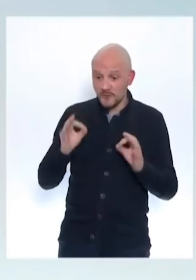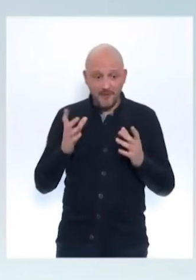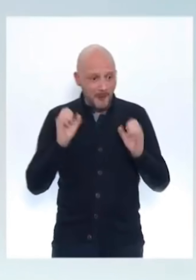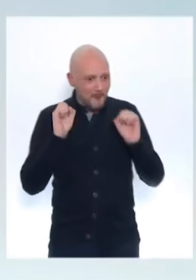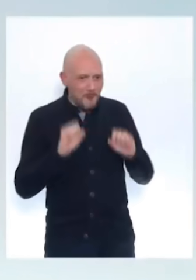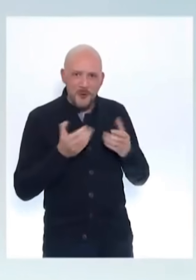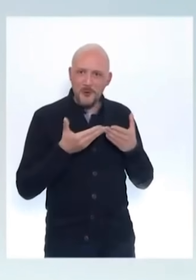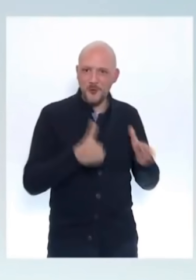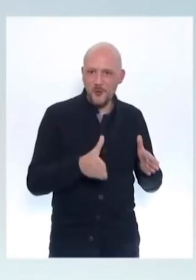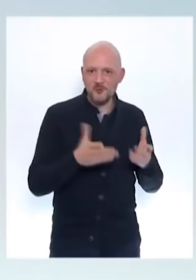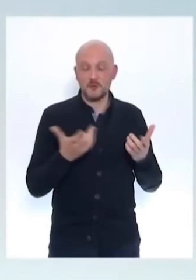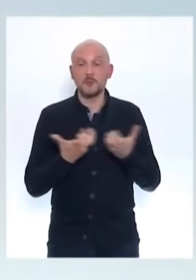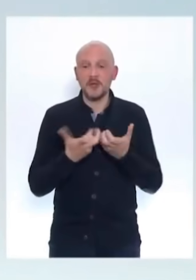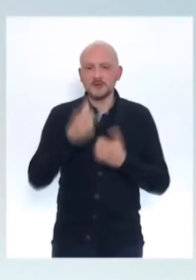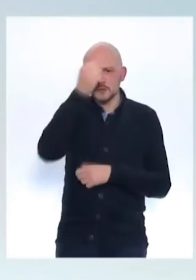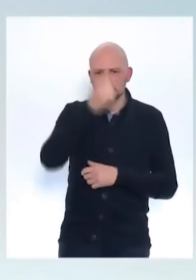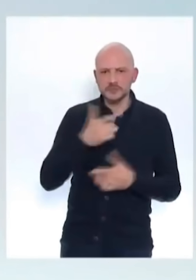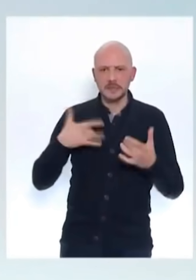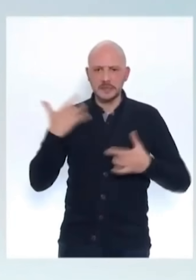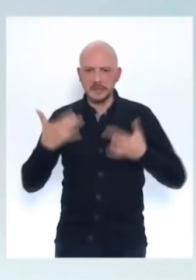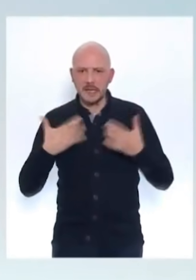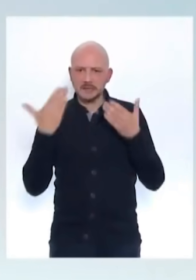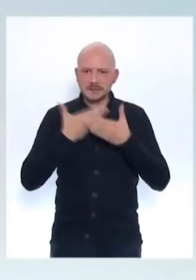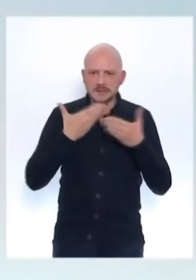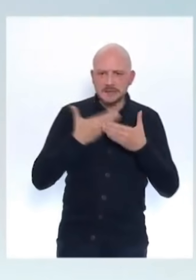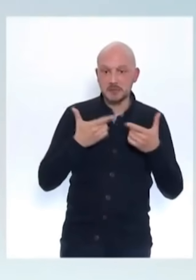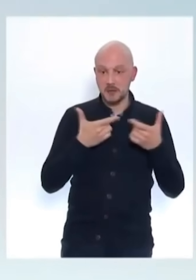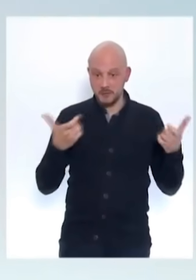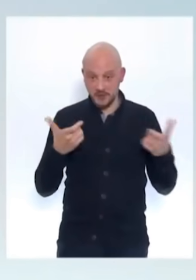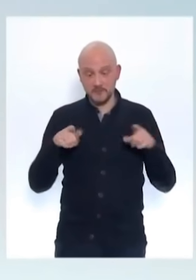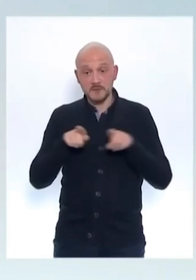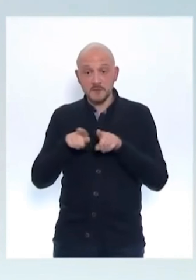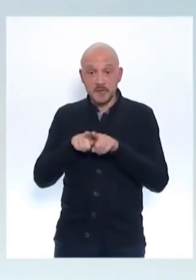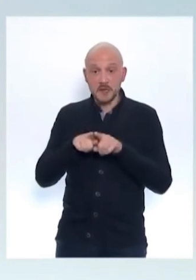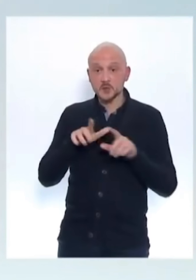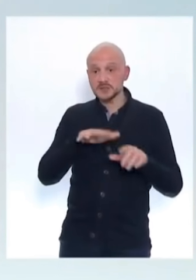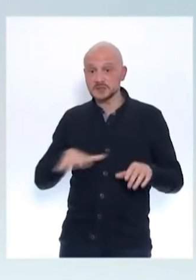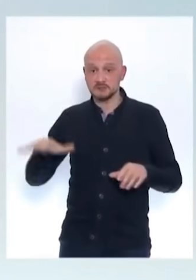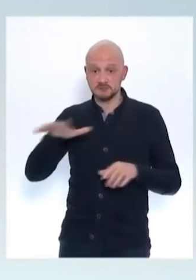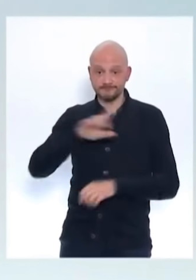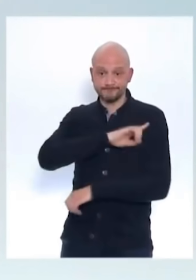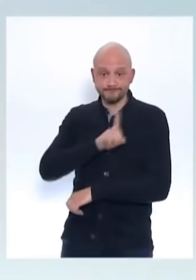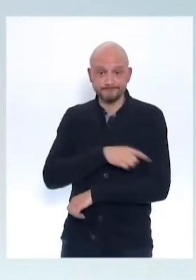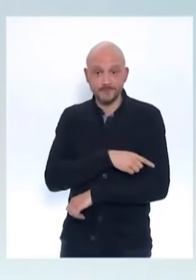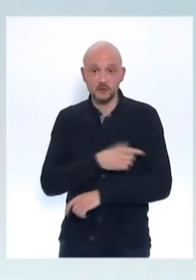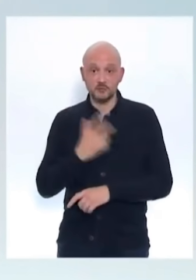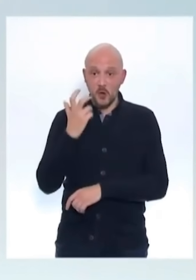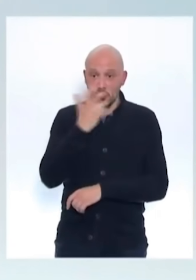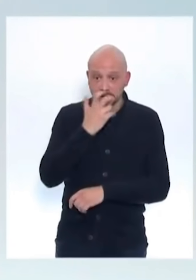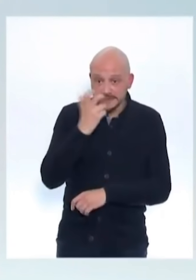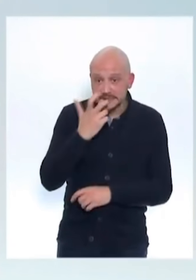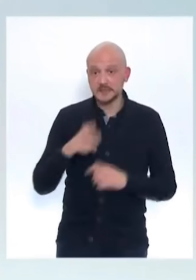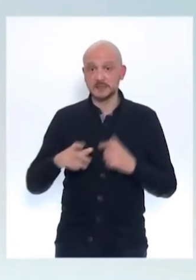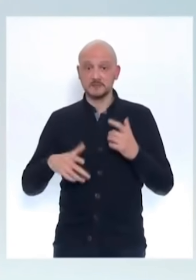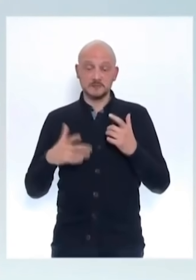salles de spectacles des musées mais aussi de l'accueil du public dans les enceintes sportives dans les cirques les parcs zoologiques